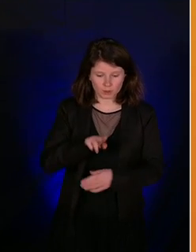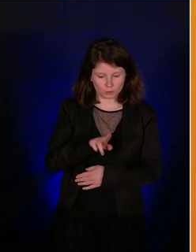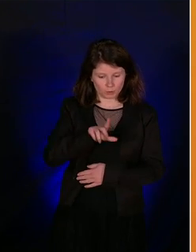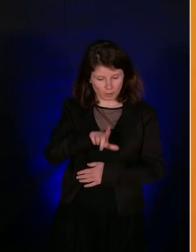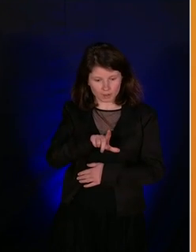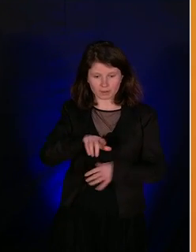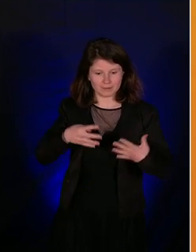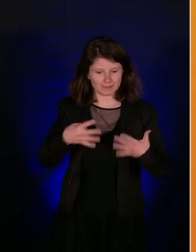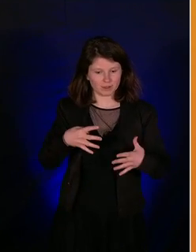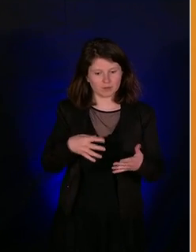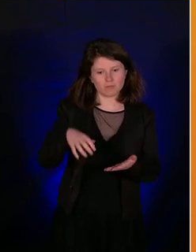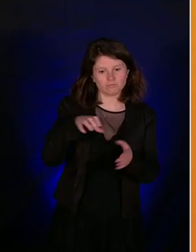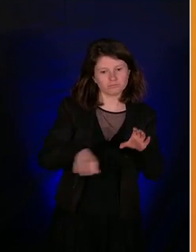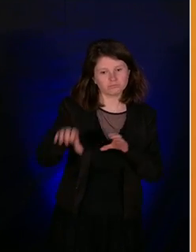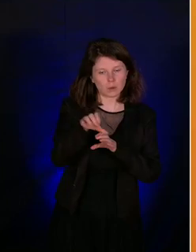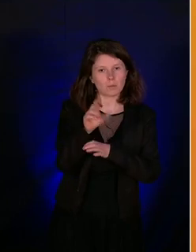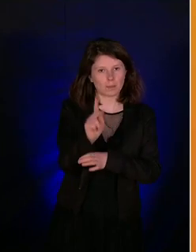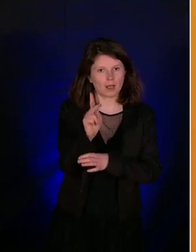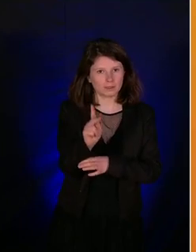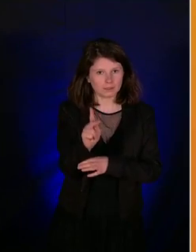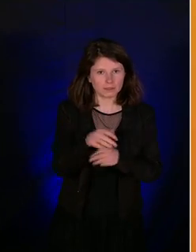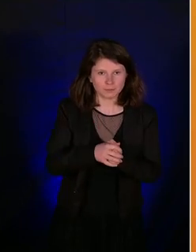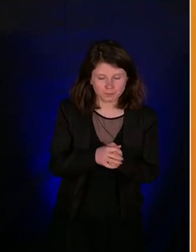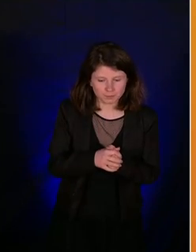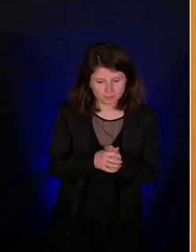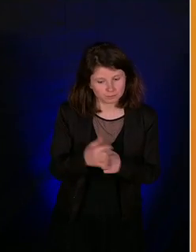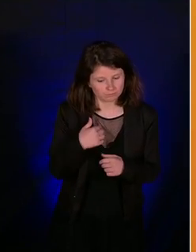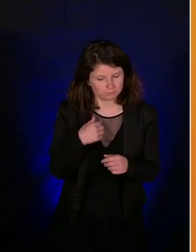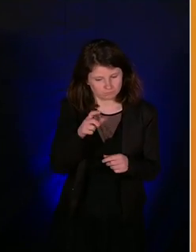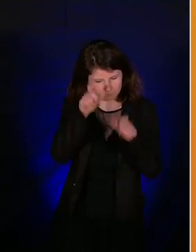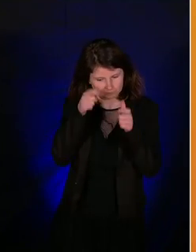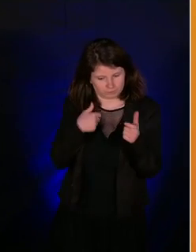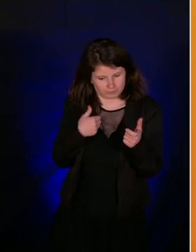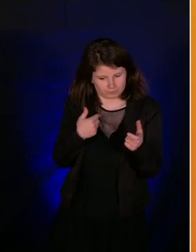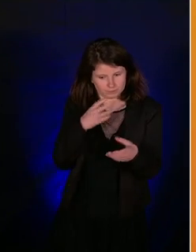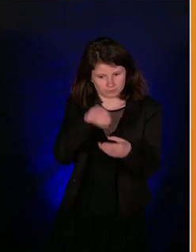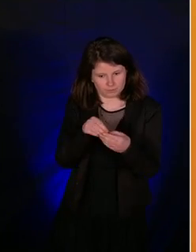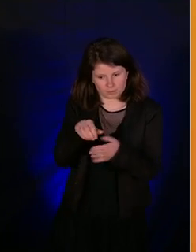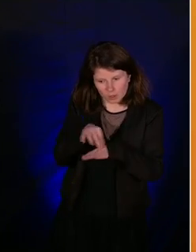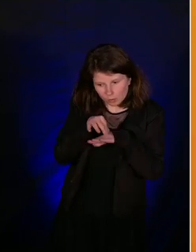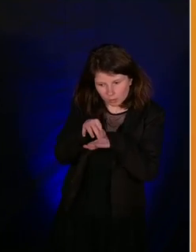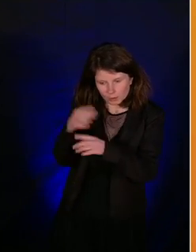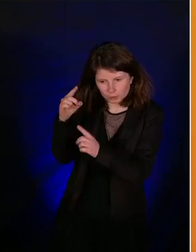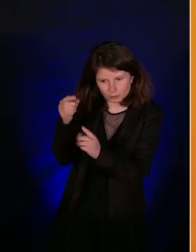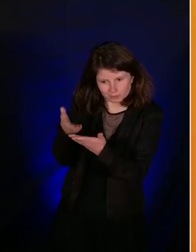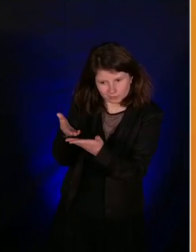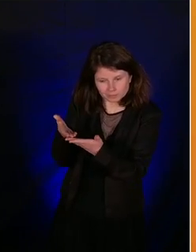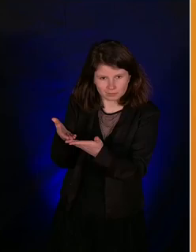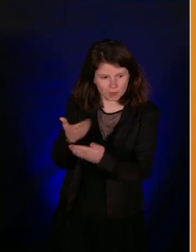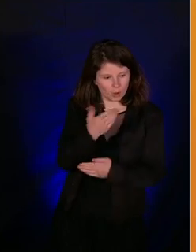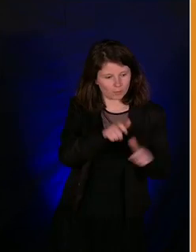arrondissement de Paris et c'est à ce titre là que j'ai donc accompagné cette lutte avec de nombreux autres camarades